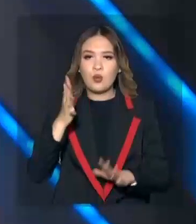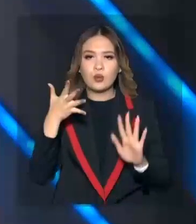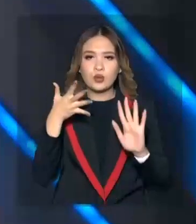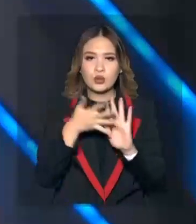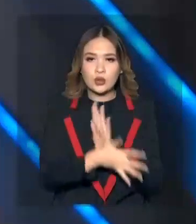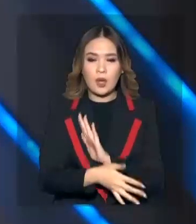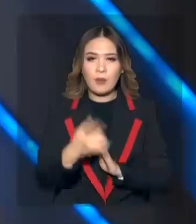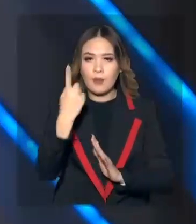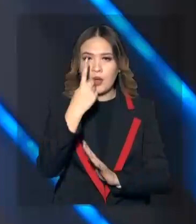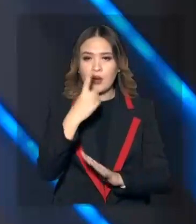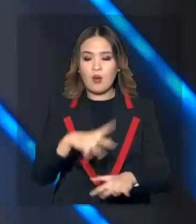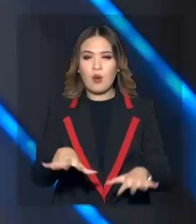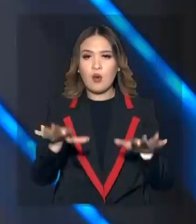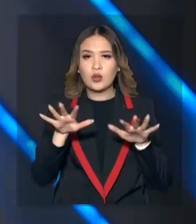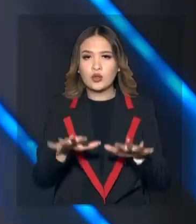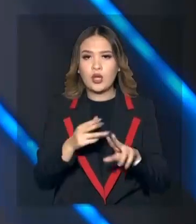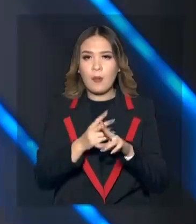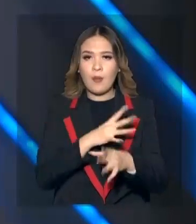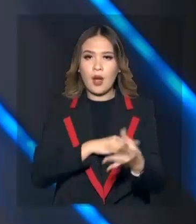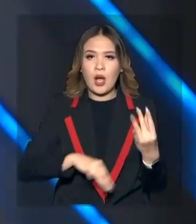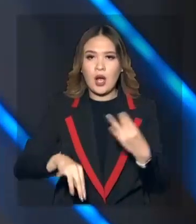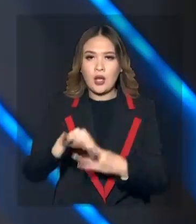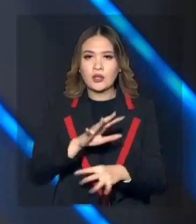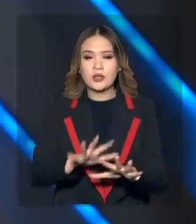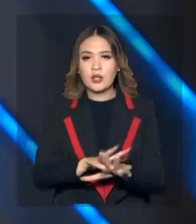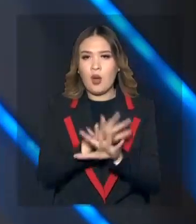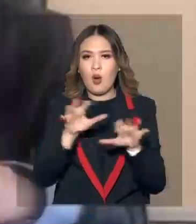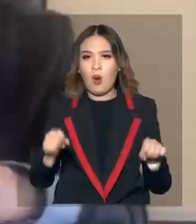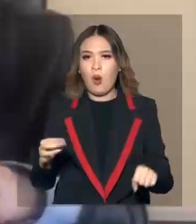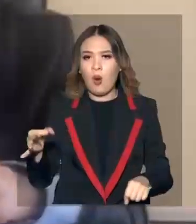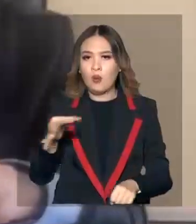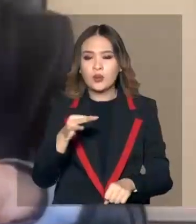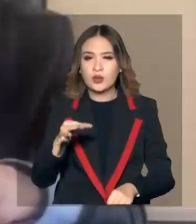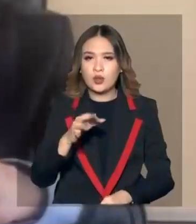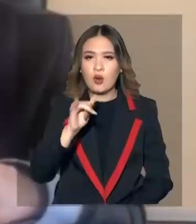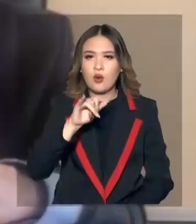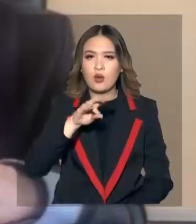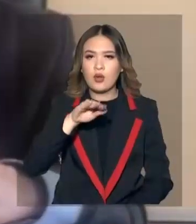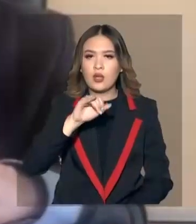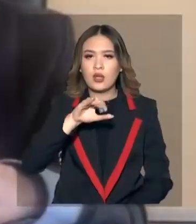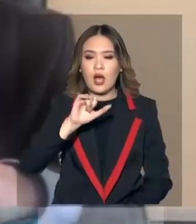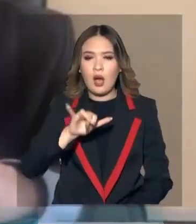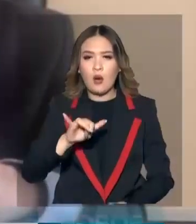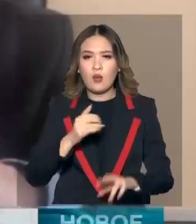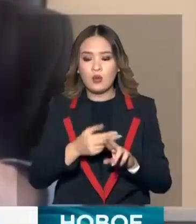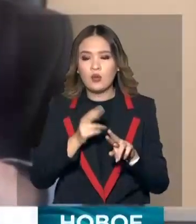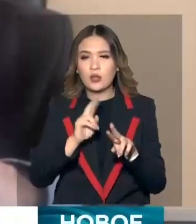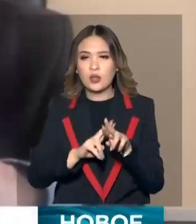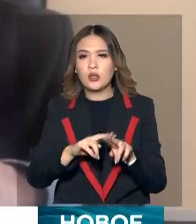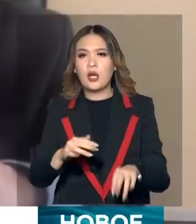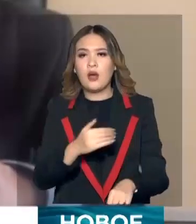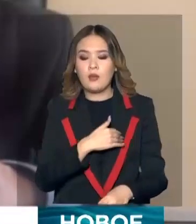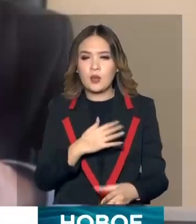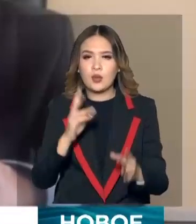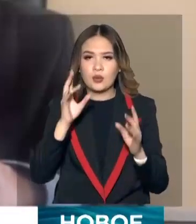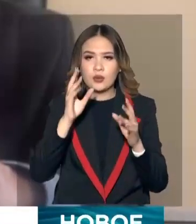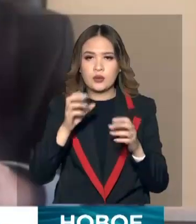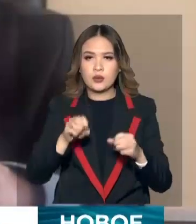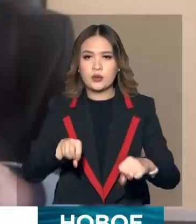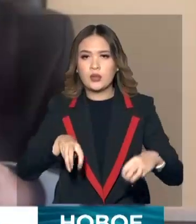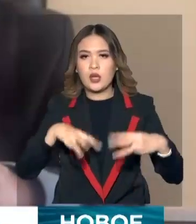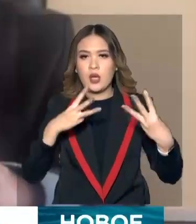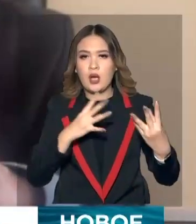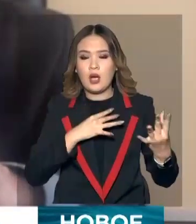средства в первую очередь, поговорим сейчас с заместителем акима области Улытау Галымжаном Кусмангали. Он с нами на прямой